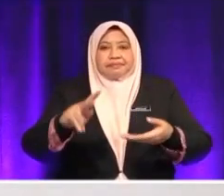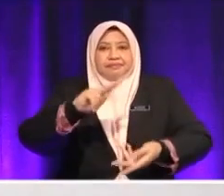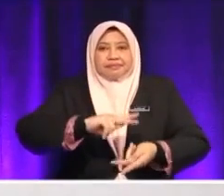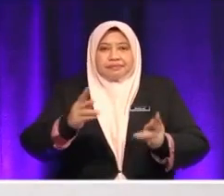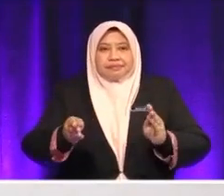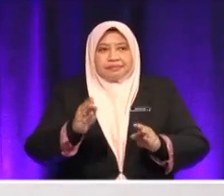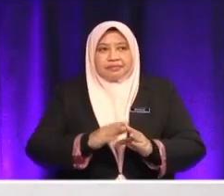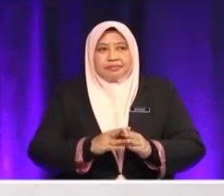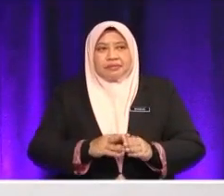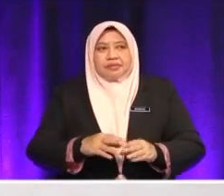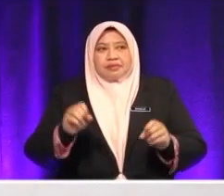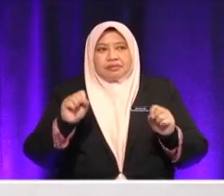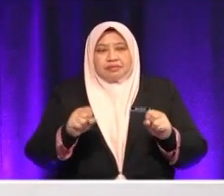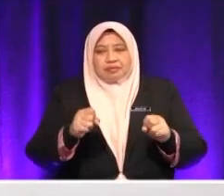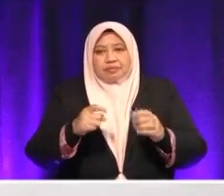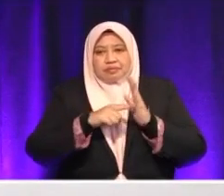angkat